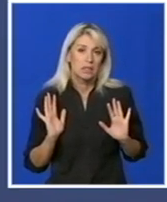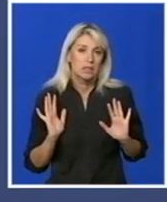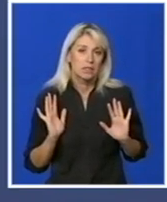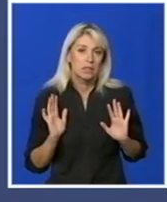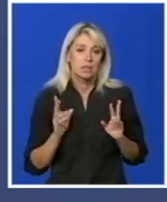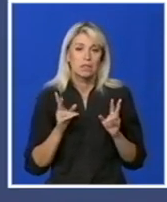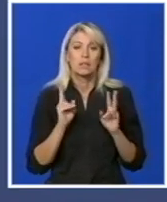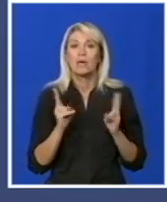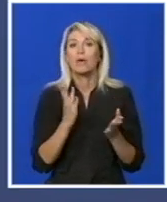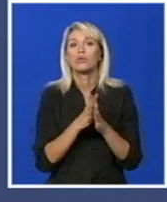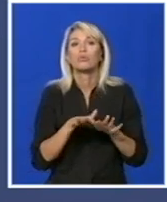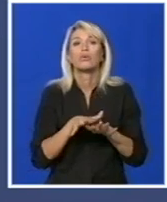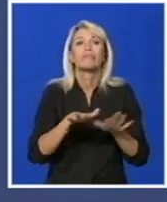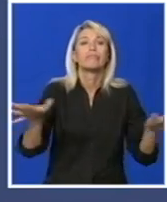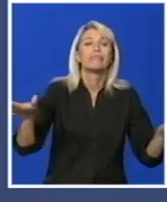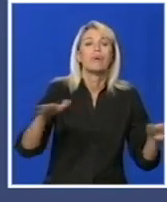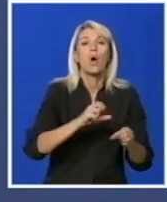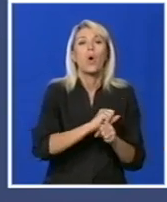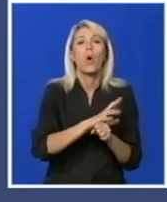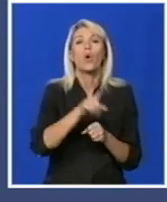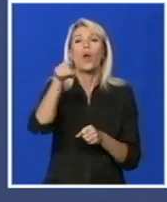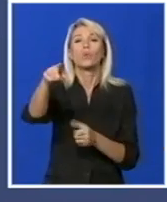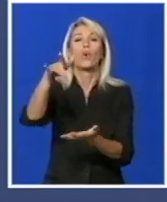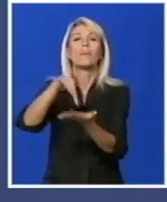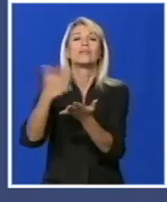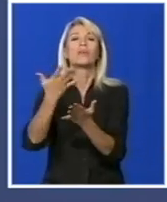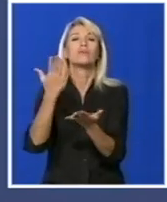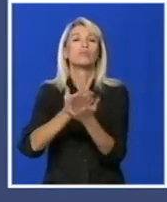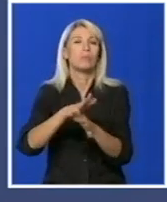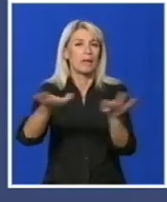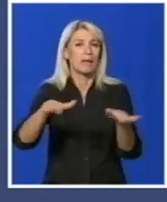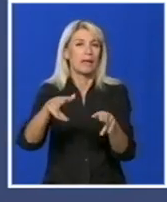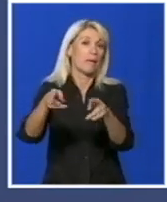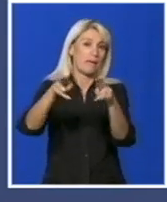koliko bude bila rasprostranjenost epidemije u tim zemljama.